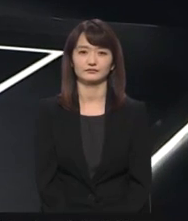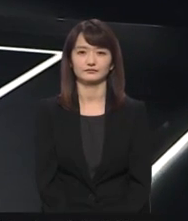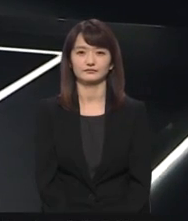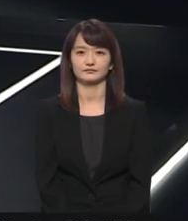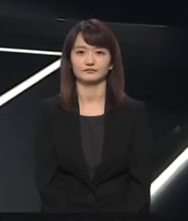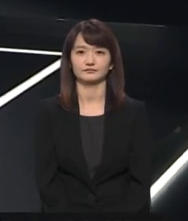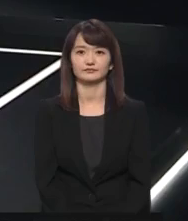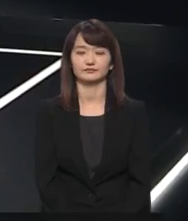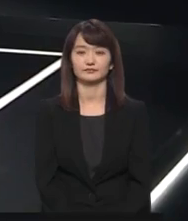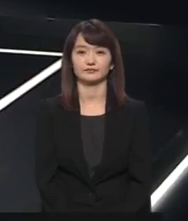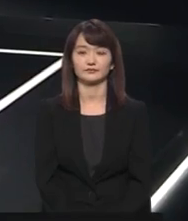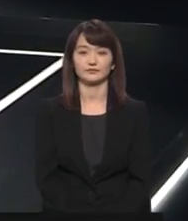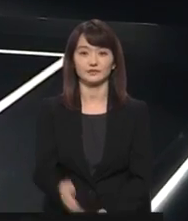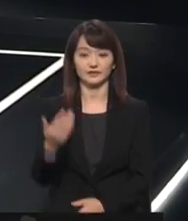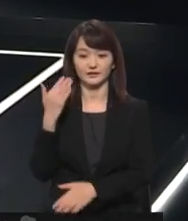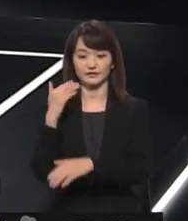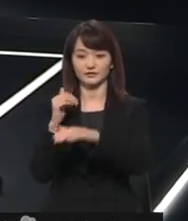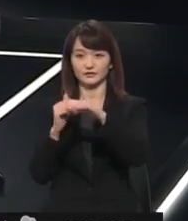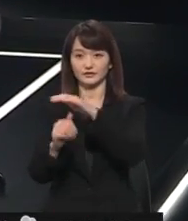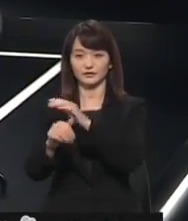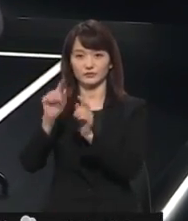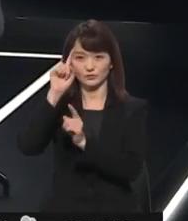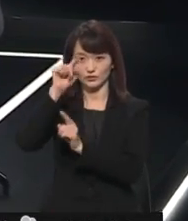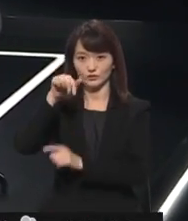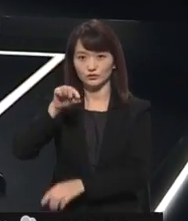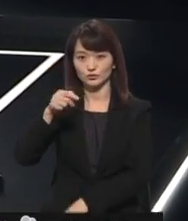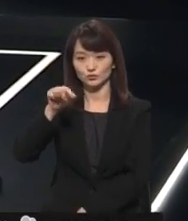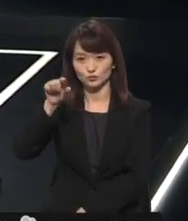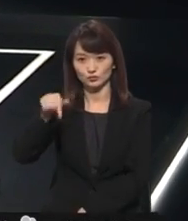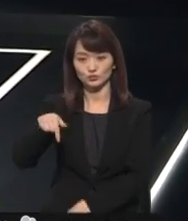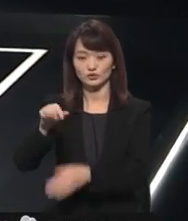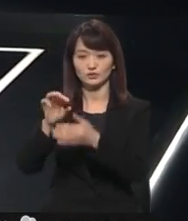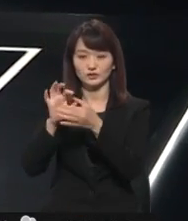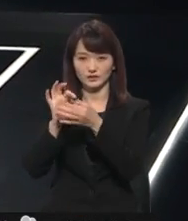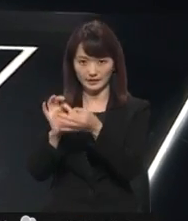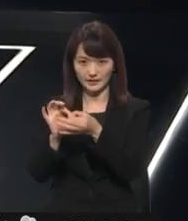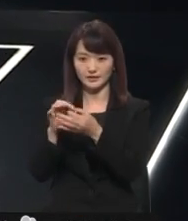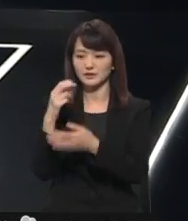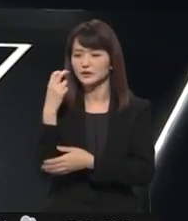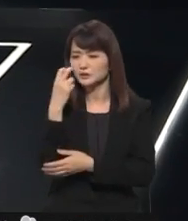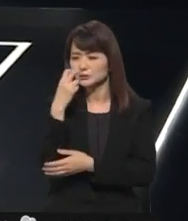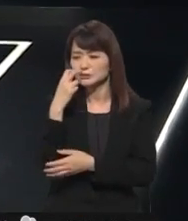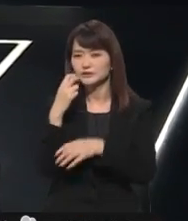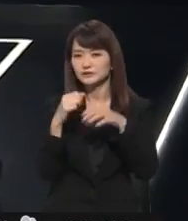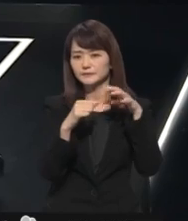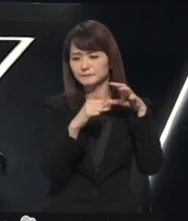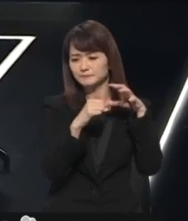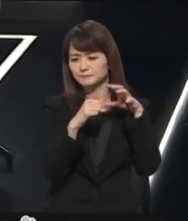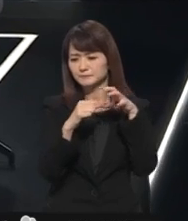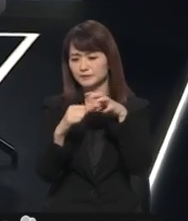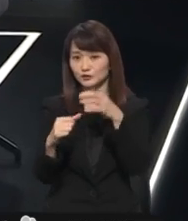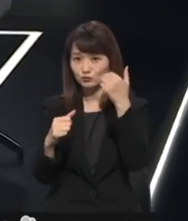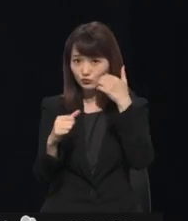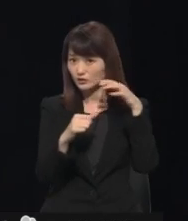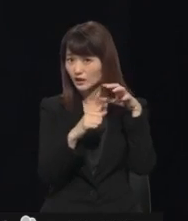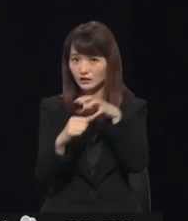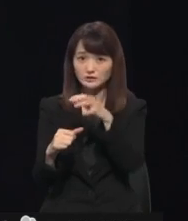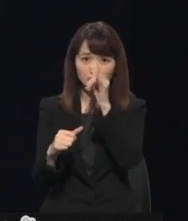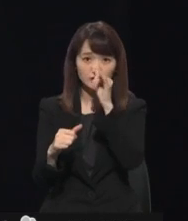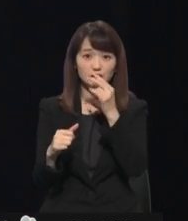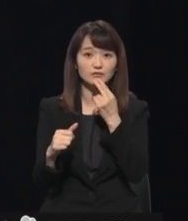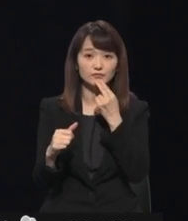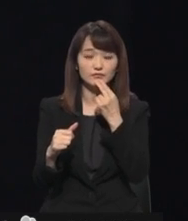예 그러니까 이준석 전 대표의 관련된 수사에 압력을 누군가 행사할 수 있느냐 없느냐 고